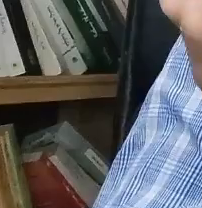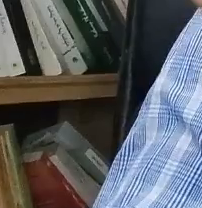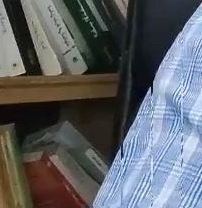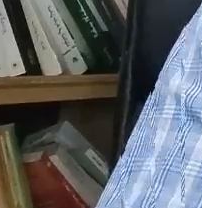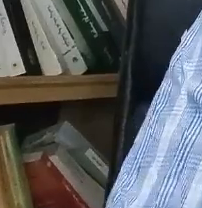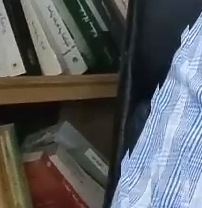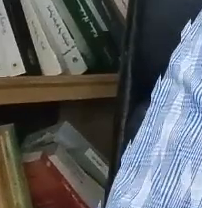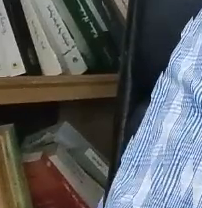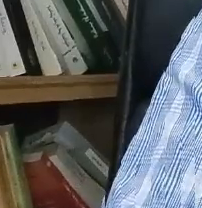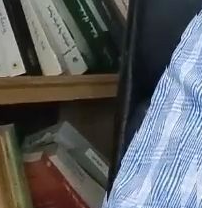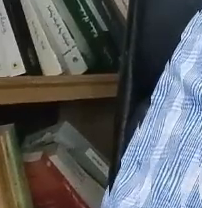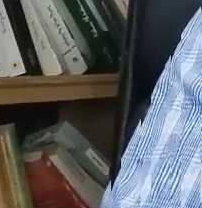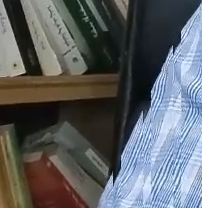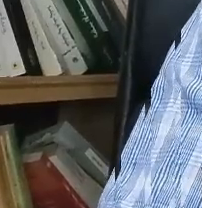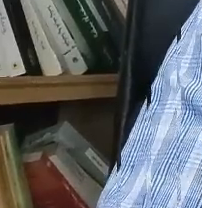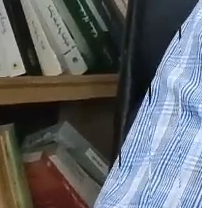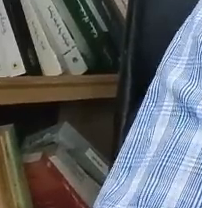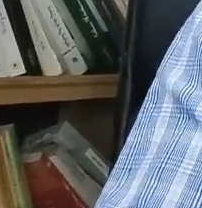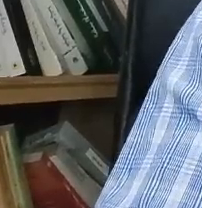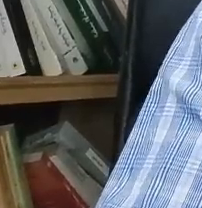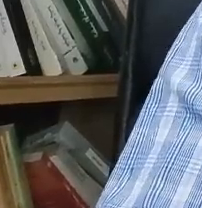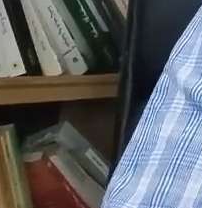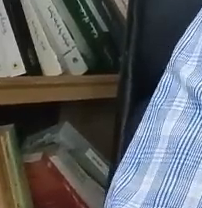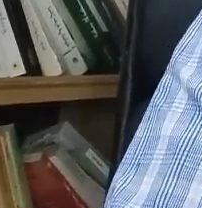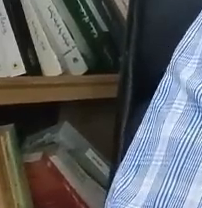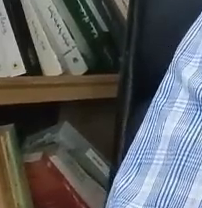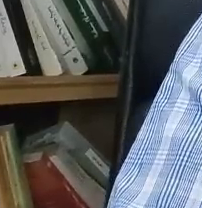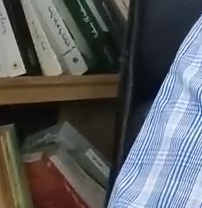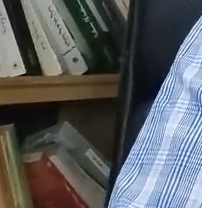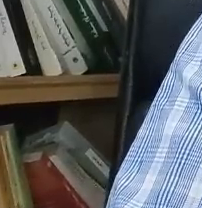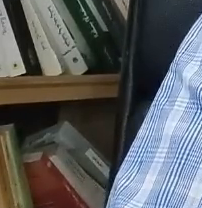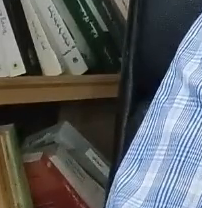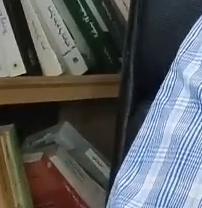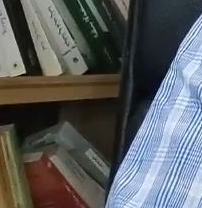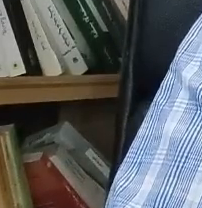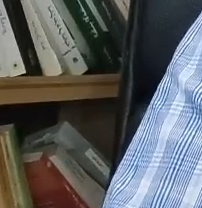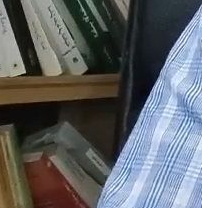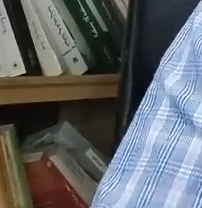متوافقة مع ما يطمح إليه العقل العميق للدولة والمجتمع. إلى اللقاء.